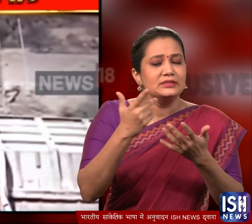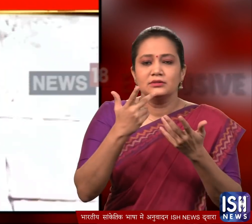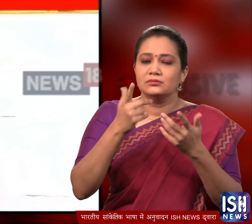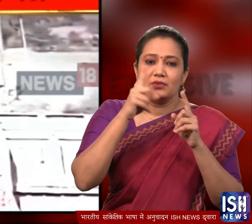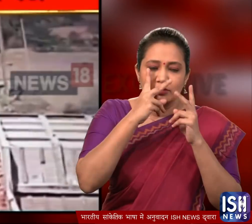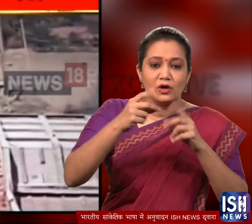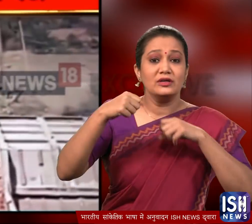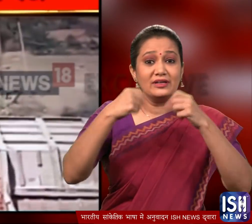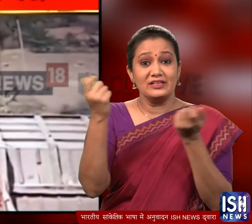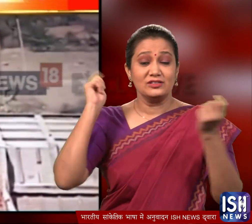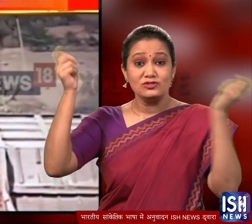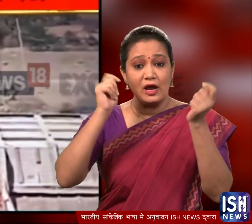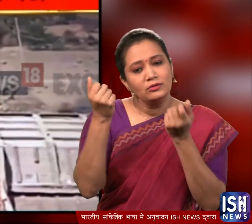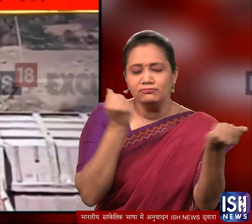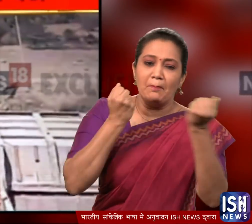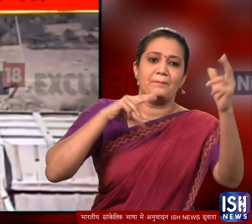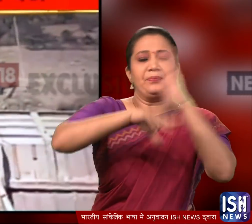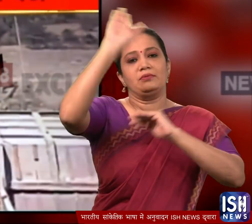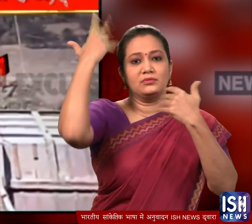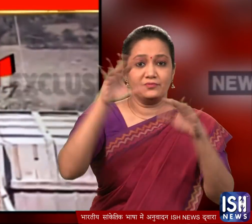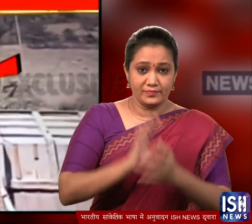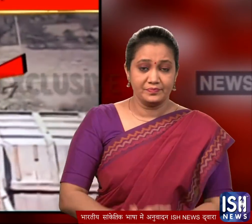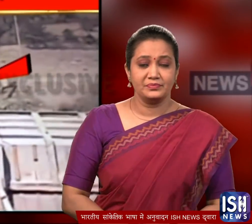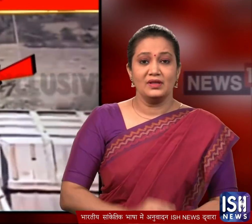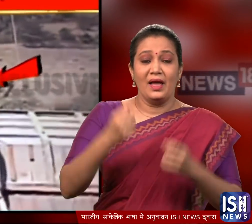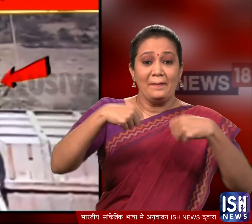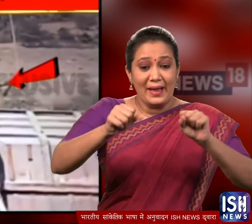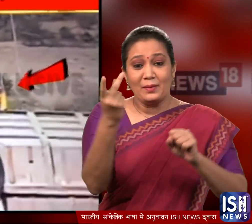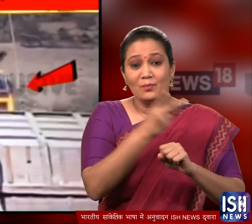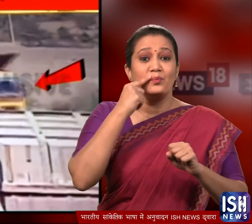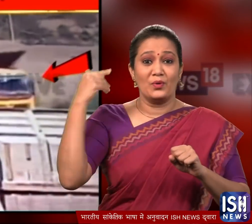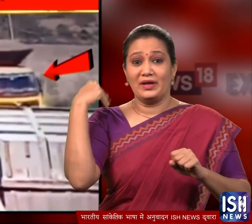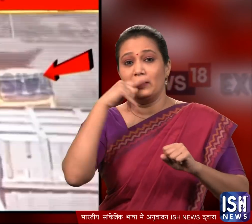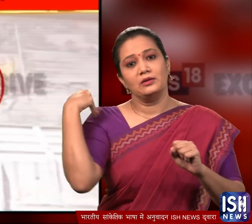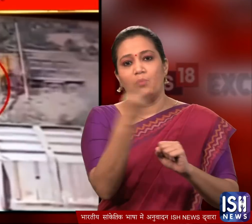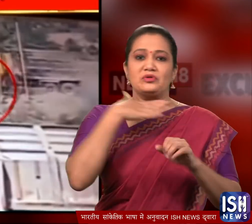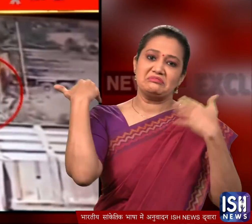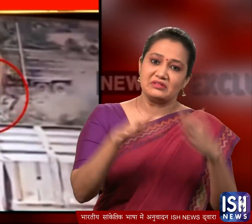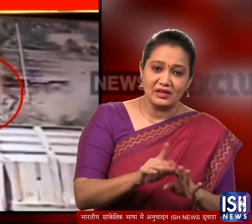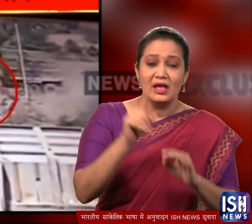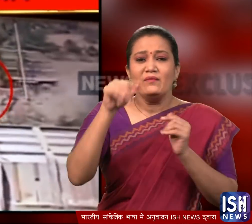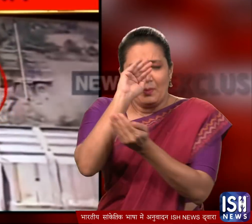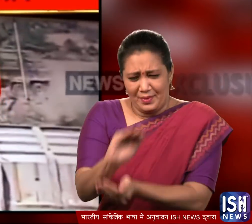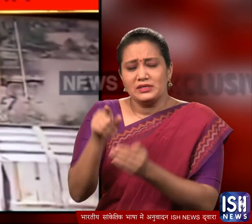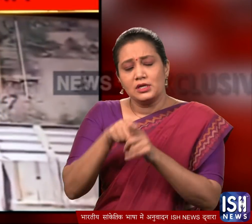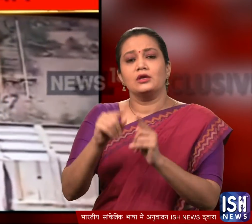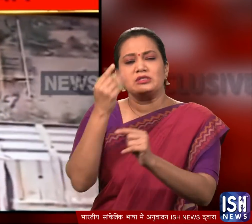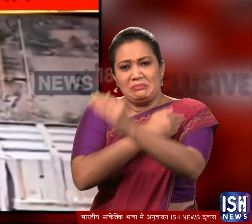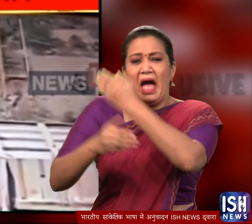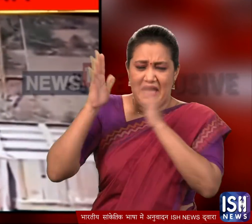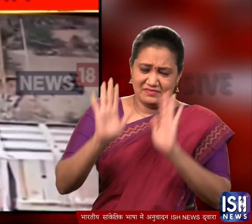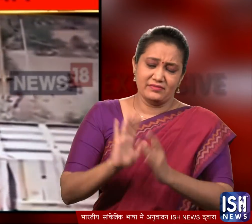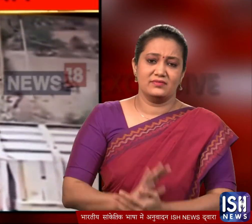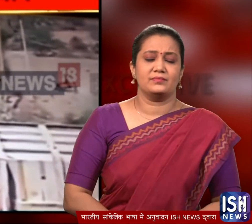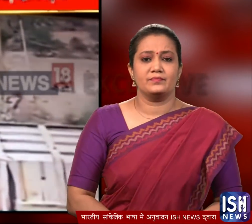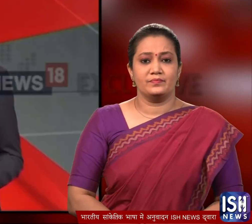दौड़े, लेकिन उन्हें आता देख ट्रक ड्राइवर वहां से ट्रक समेत भागने लगा। इस हादसे में मोटरसाइकिल सवार भाई बहन की मौत हो गई, जबकि उनके साथ मौजूद बच्ची को